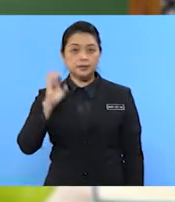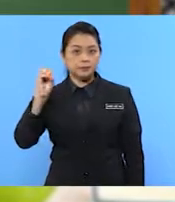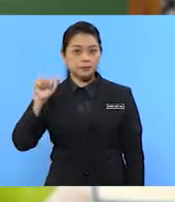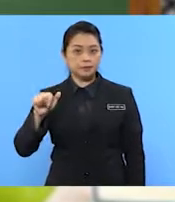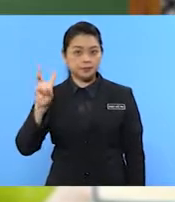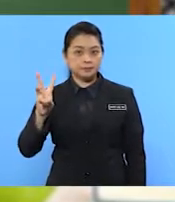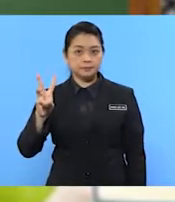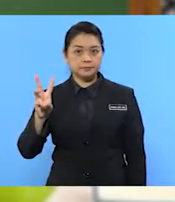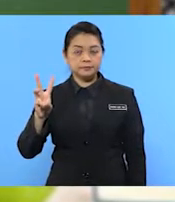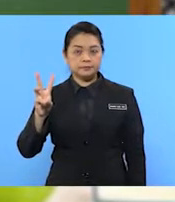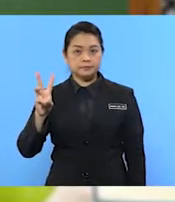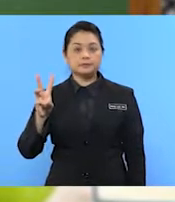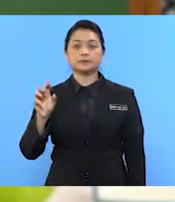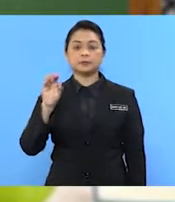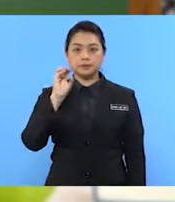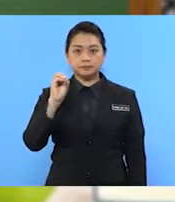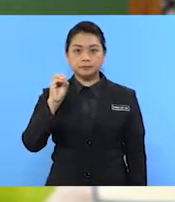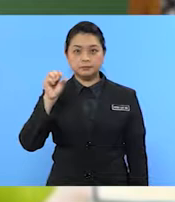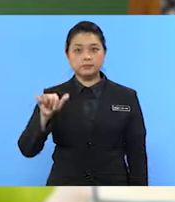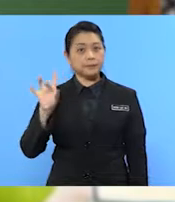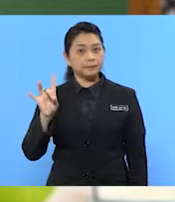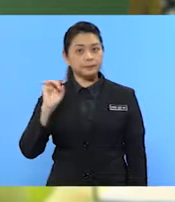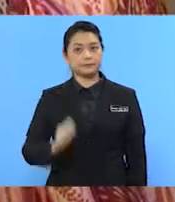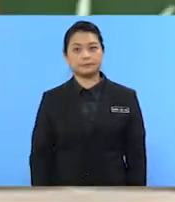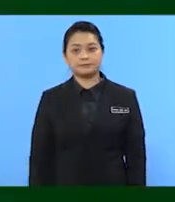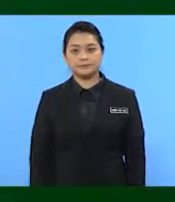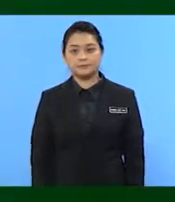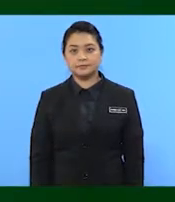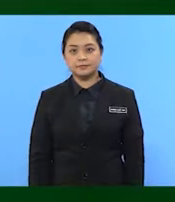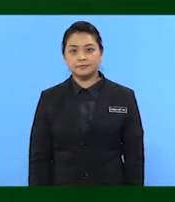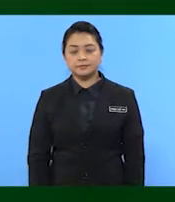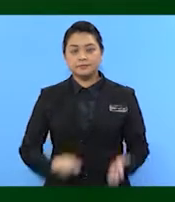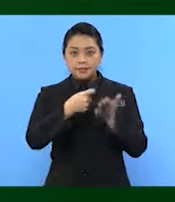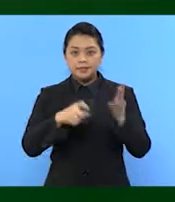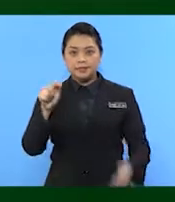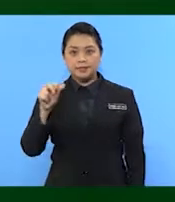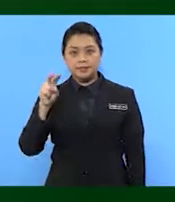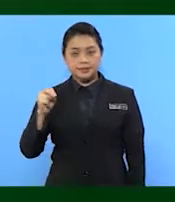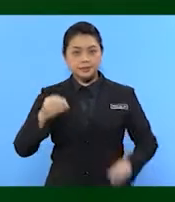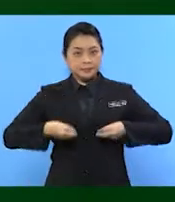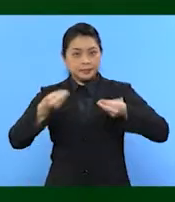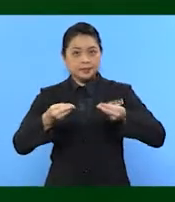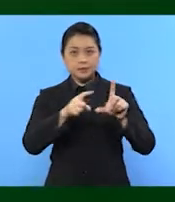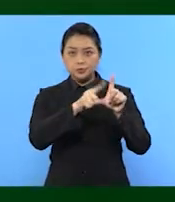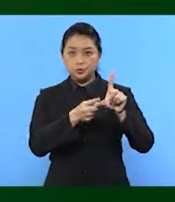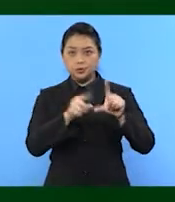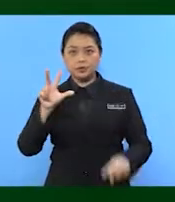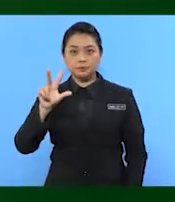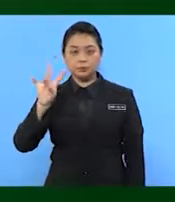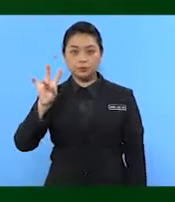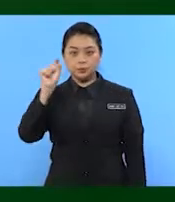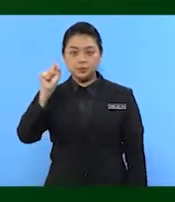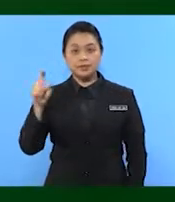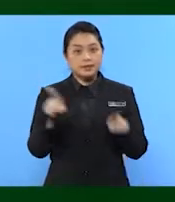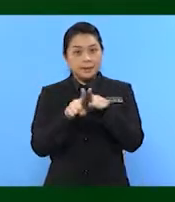sifar perpuluhan 6 kepada sifar perpuluhan 8. Nilai tangen bagi sudut 37 darjah